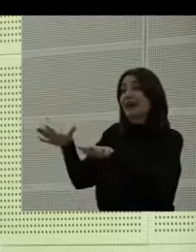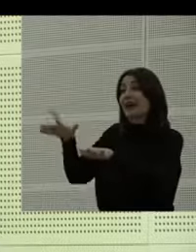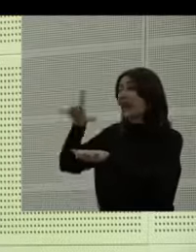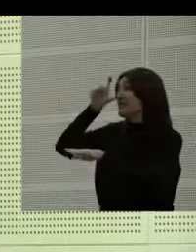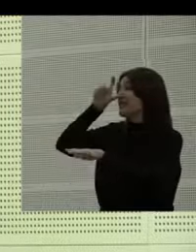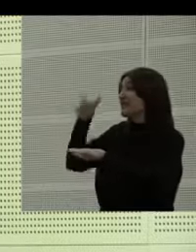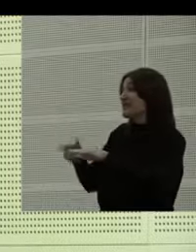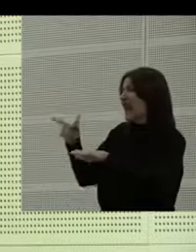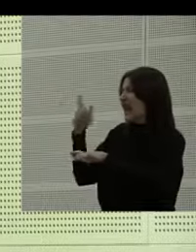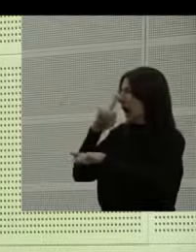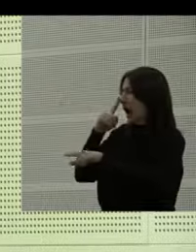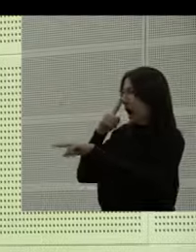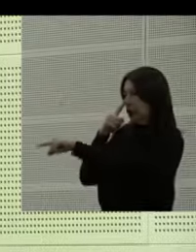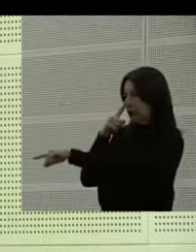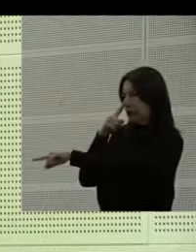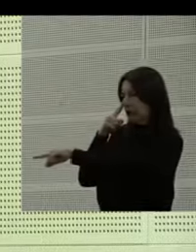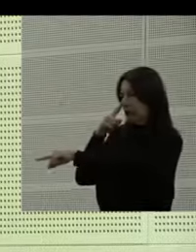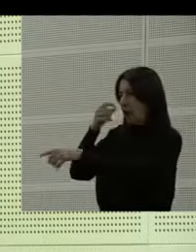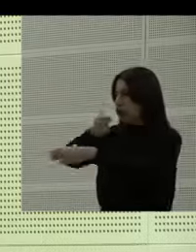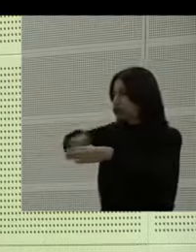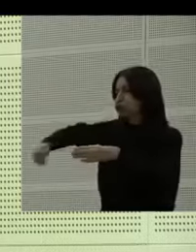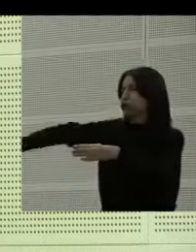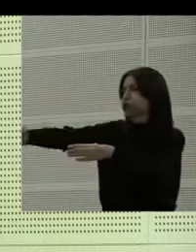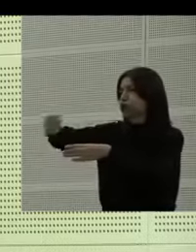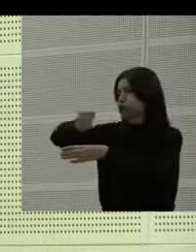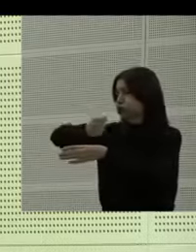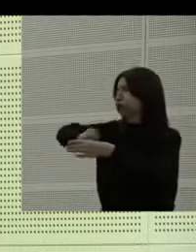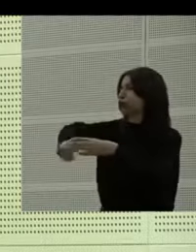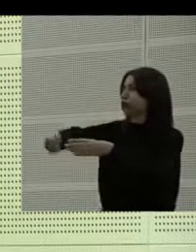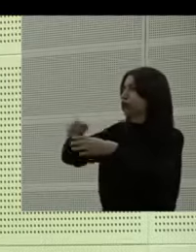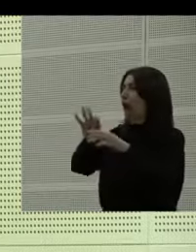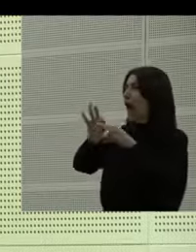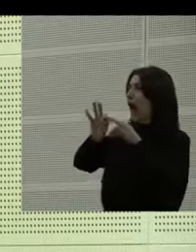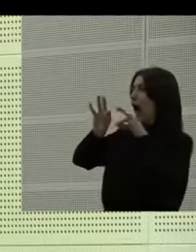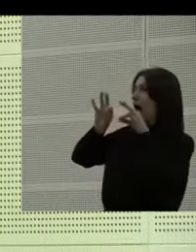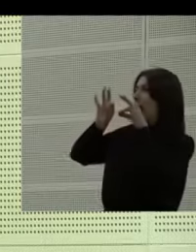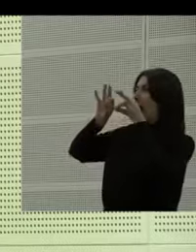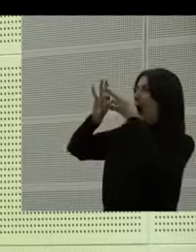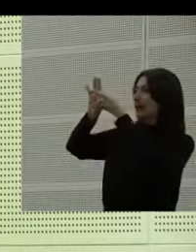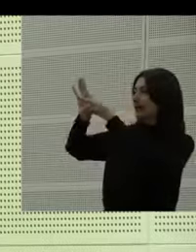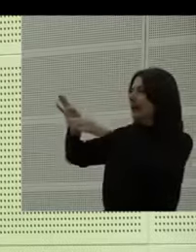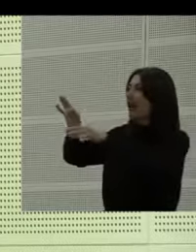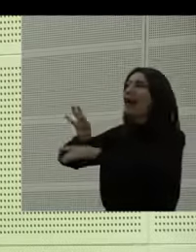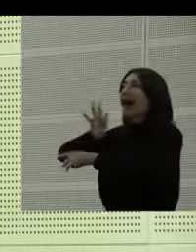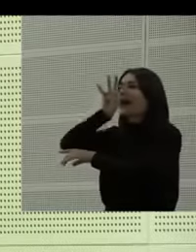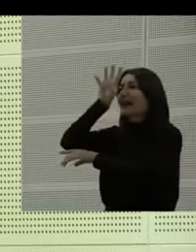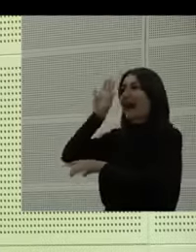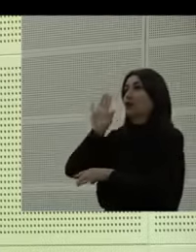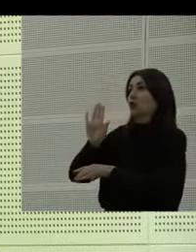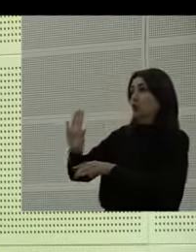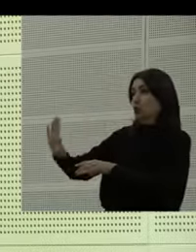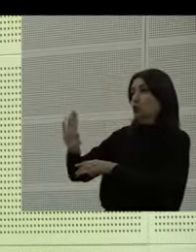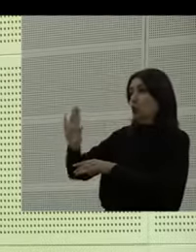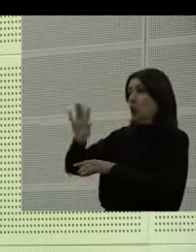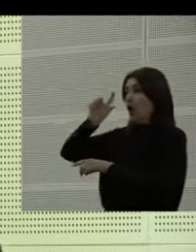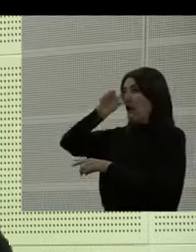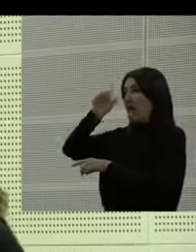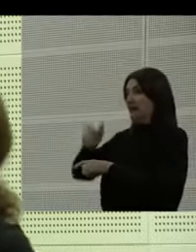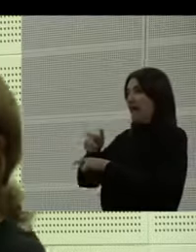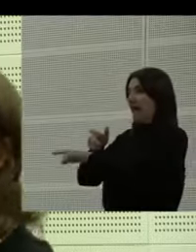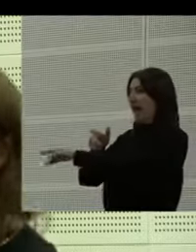strega cattiva questa strega del mare, lei arriva nel regno di questa strega del mare